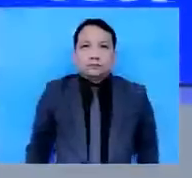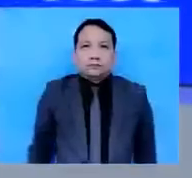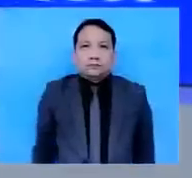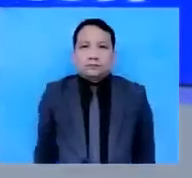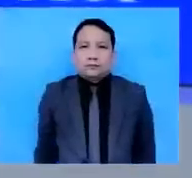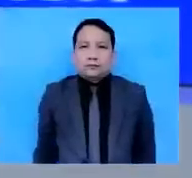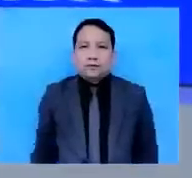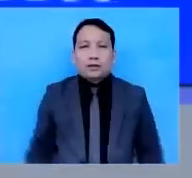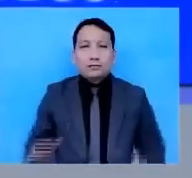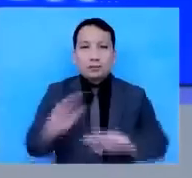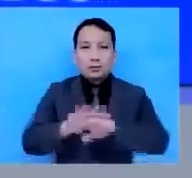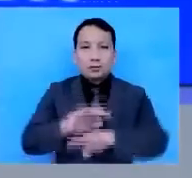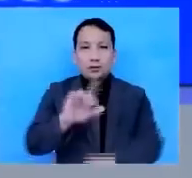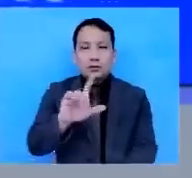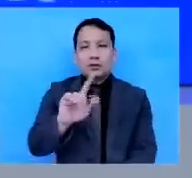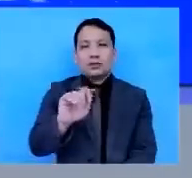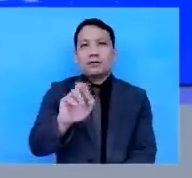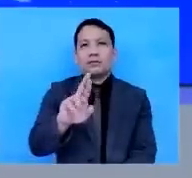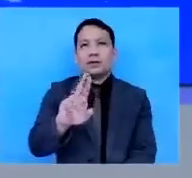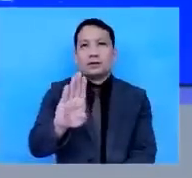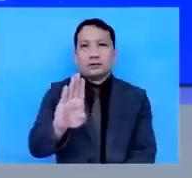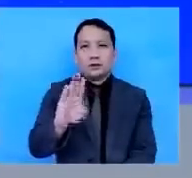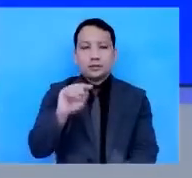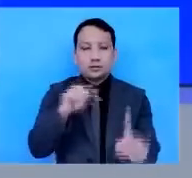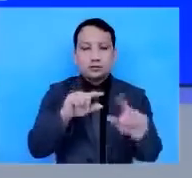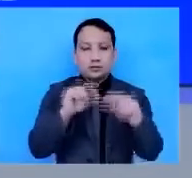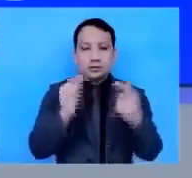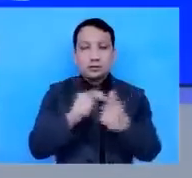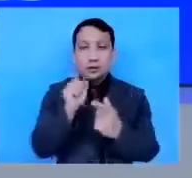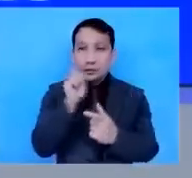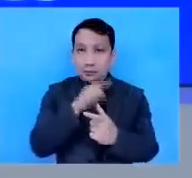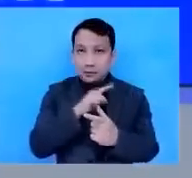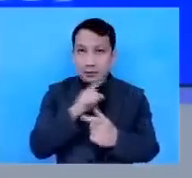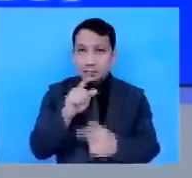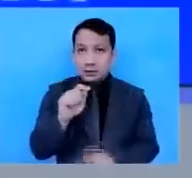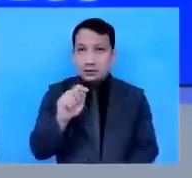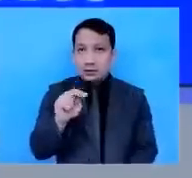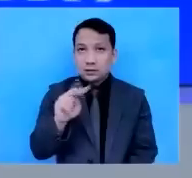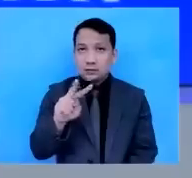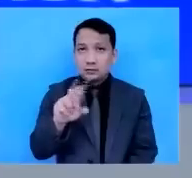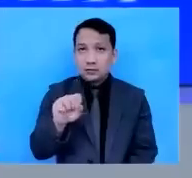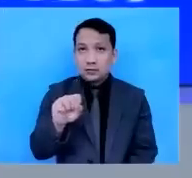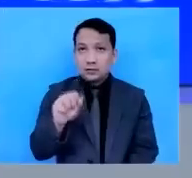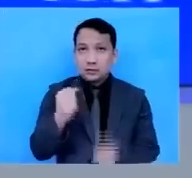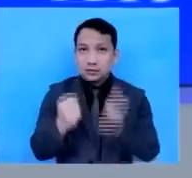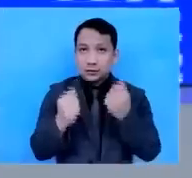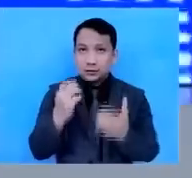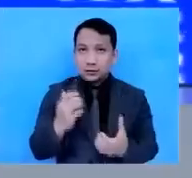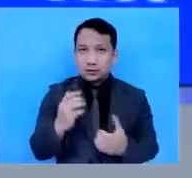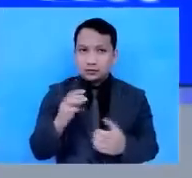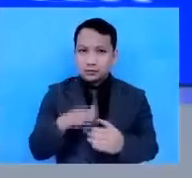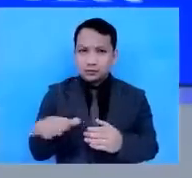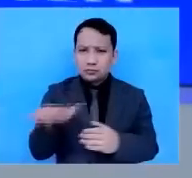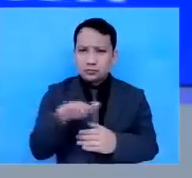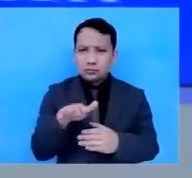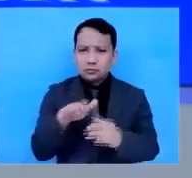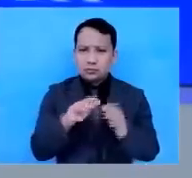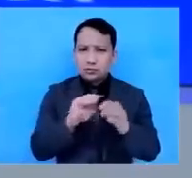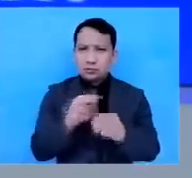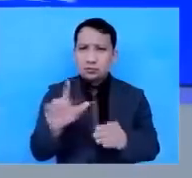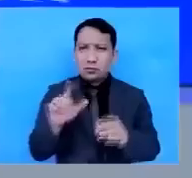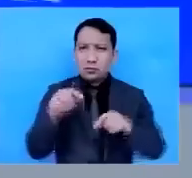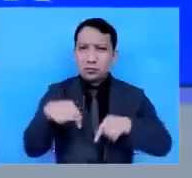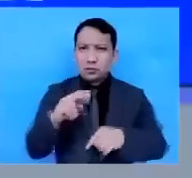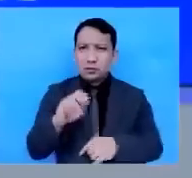Nagbabala ang LTFRB laban sa isa umanong Peking TNVS driver. Nag-iikot daw ito sa mga mall sa Metro